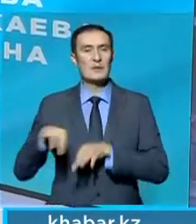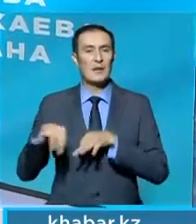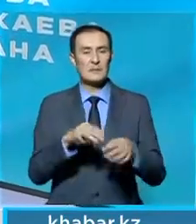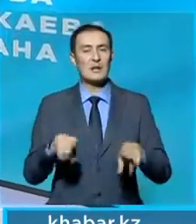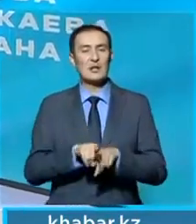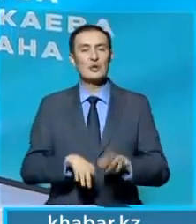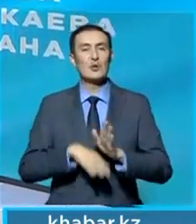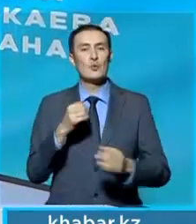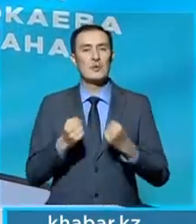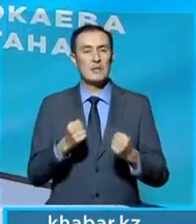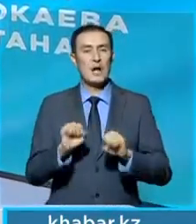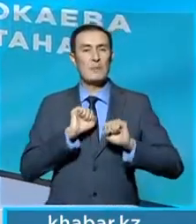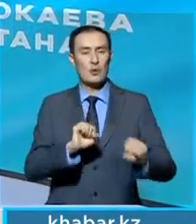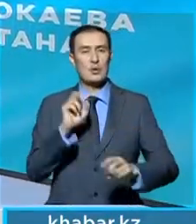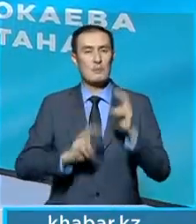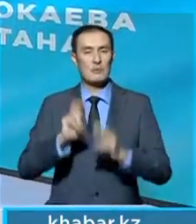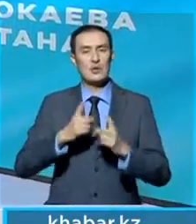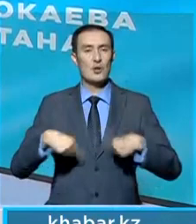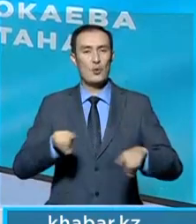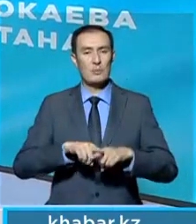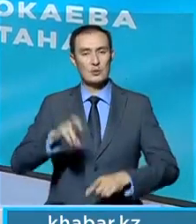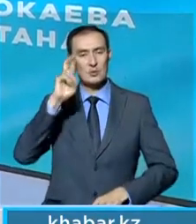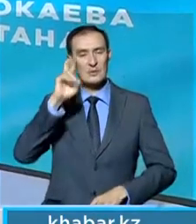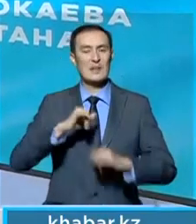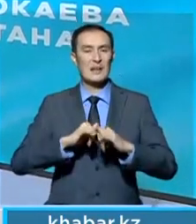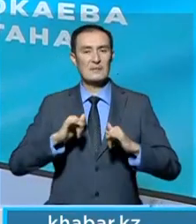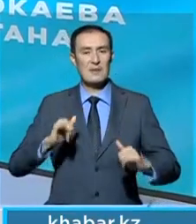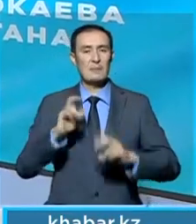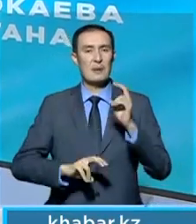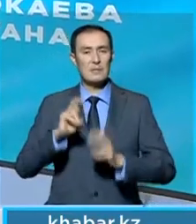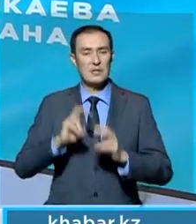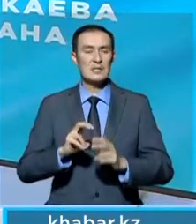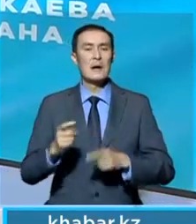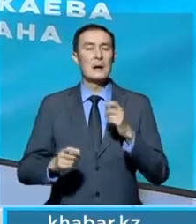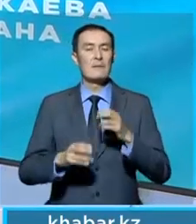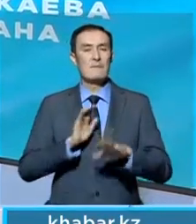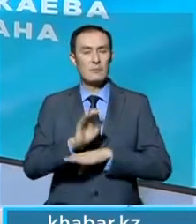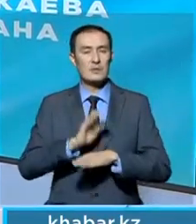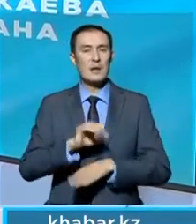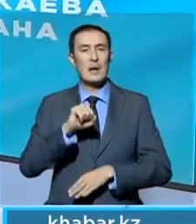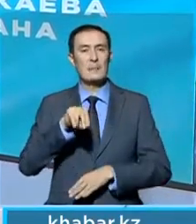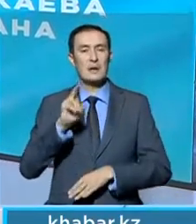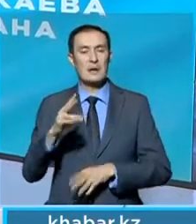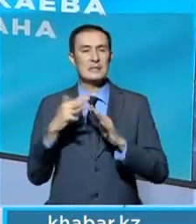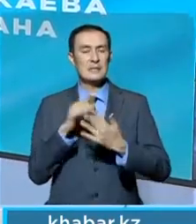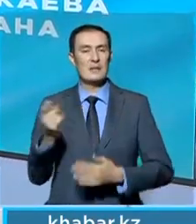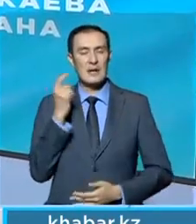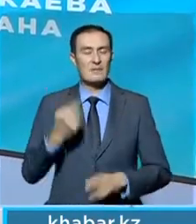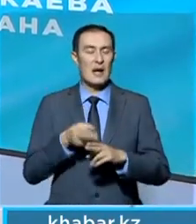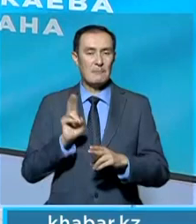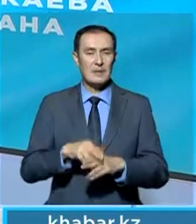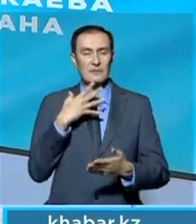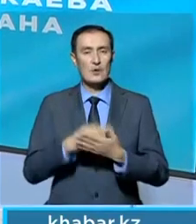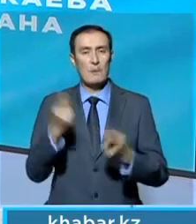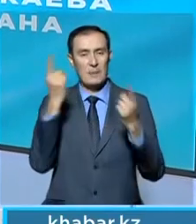а также укрепить оборонно-промышленный комплекс нашей республики и развивать промышленность, производство и АПК. Об этом обо всем не только в